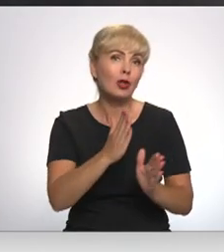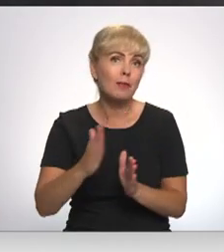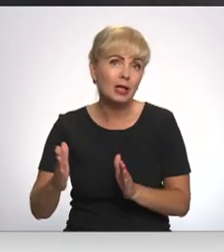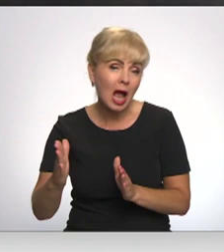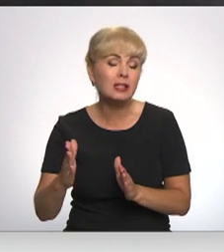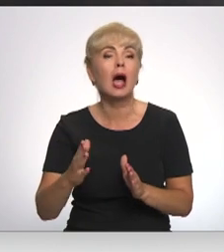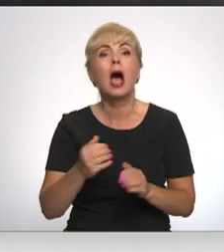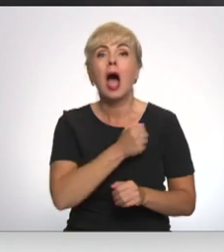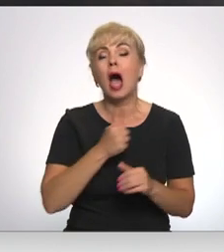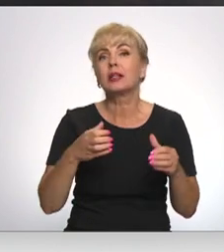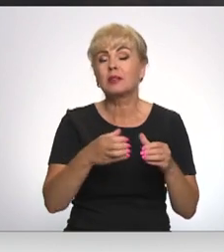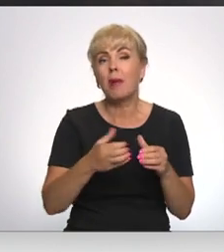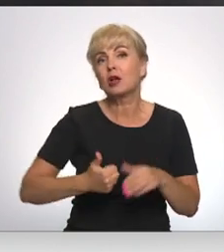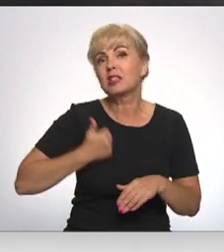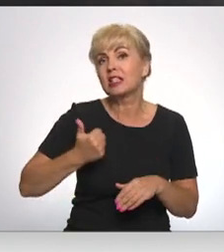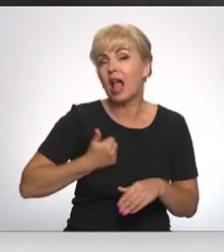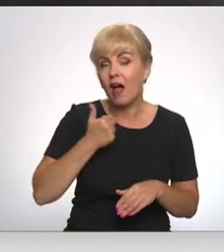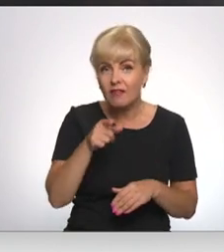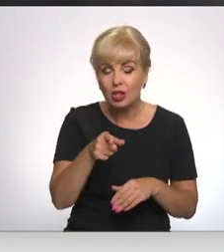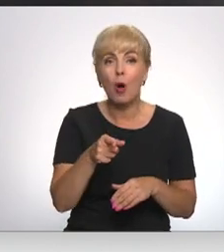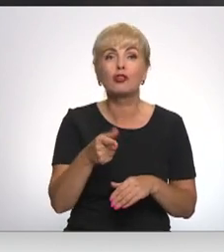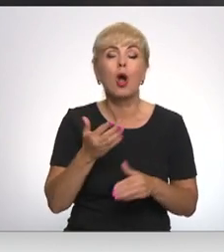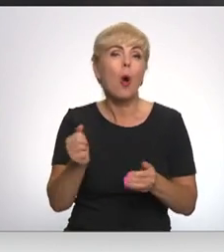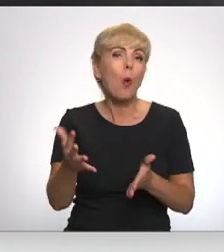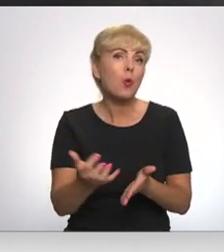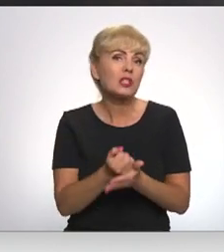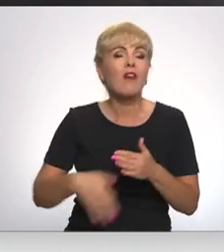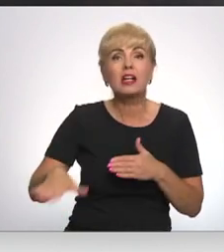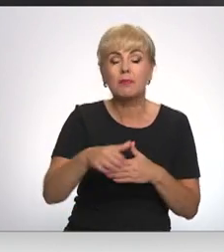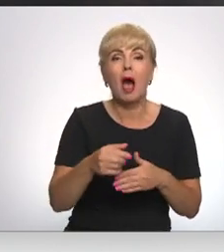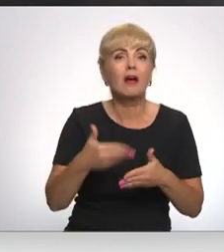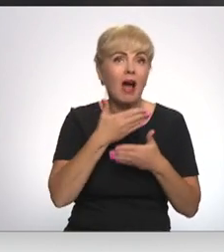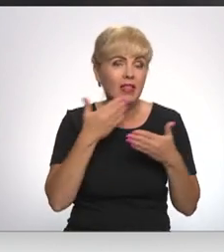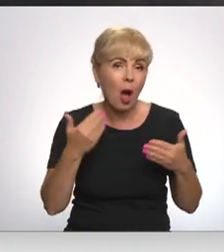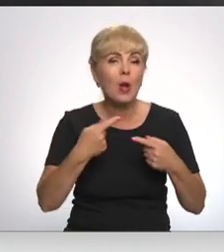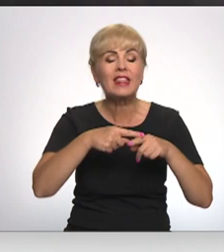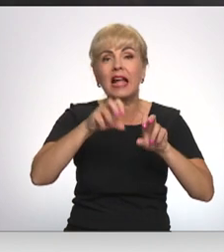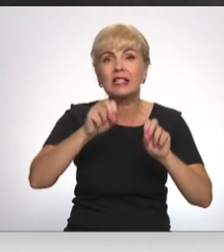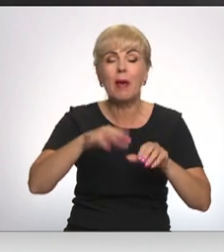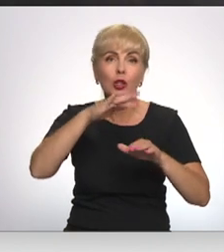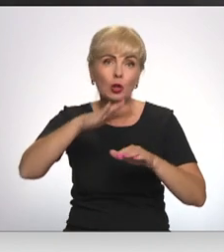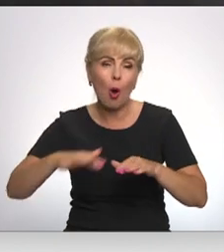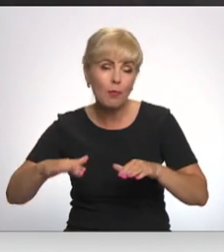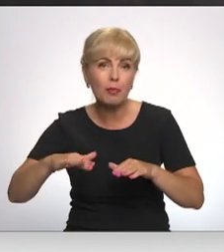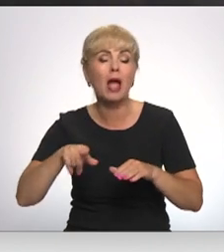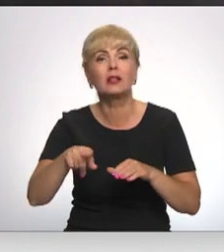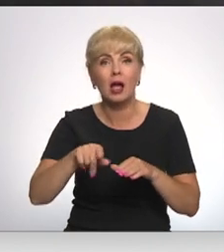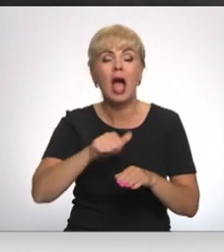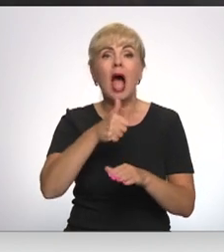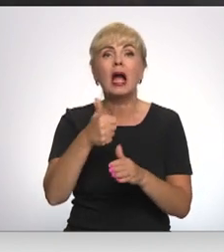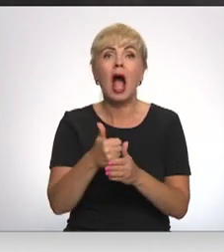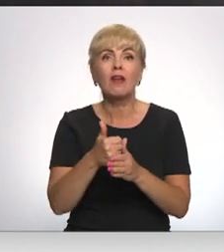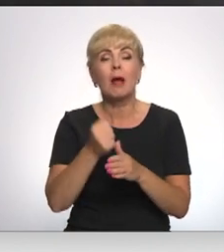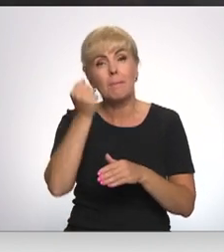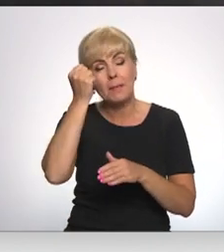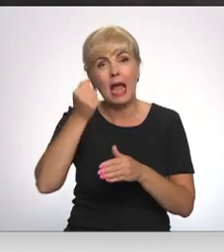slavinošā pieminekļa uzvaras parkā vairs nav. Visu dienu speciālā tehnika drupināja pieminekļa galvenās dominantes obeliska